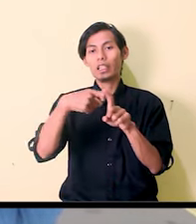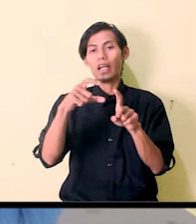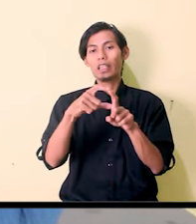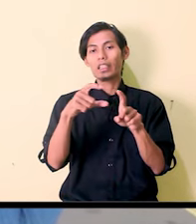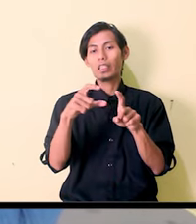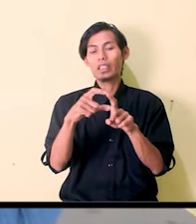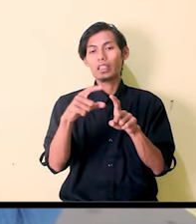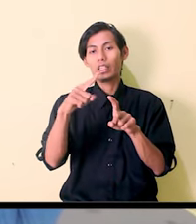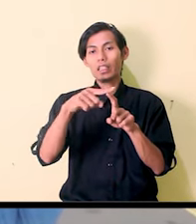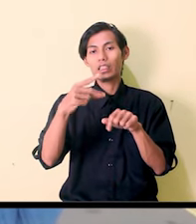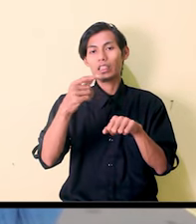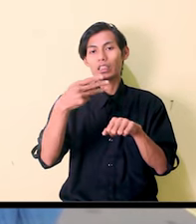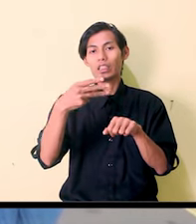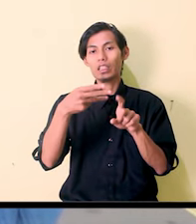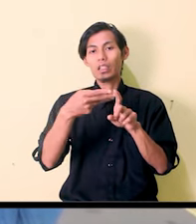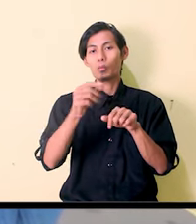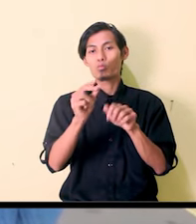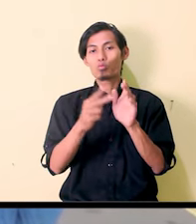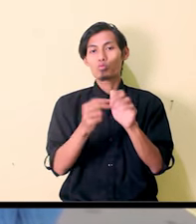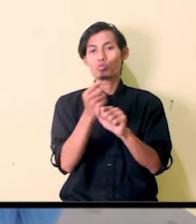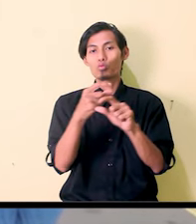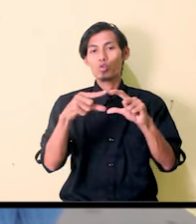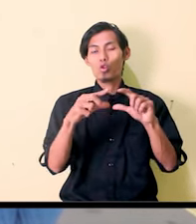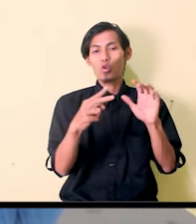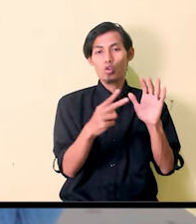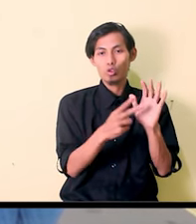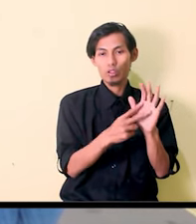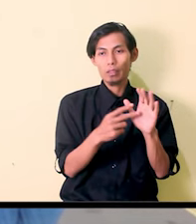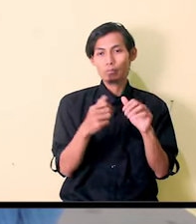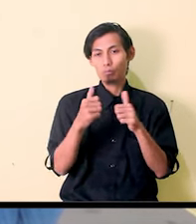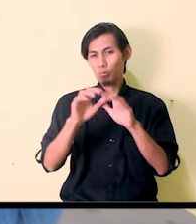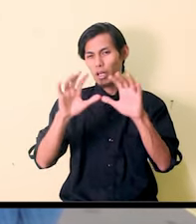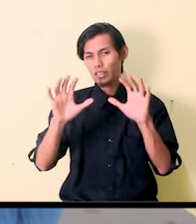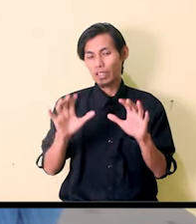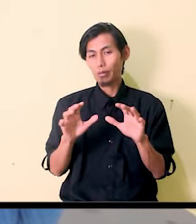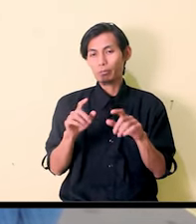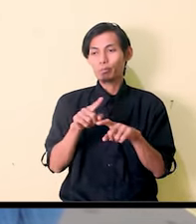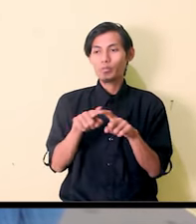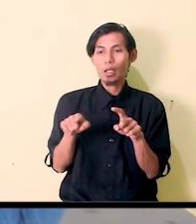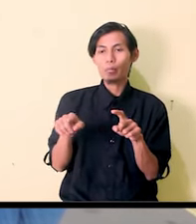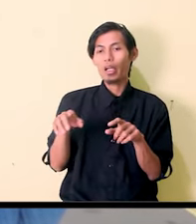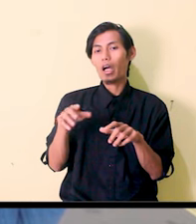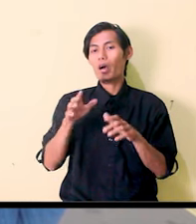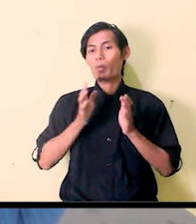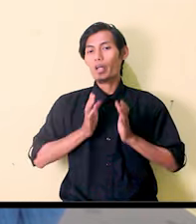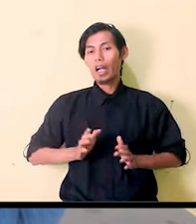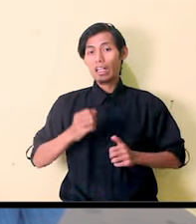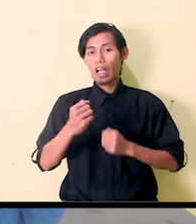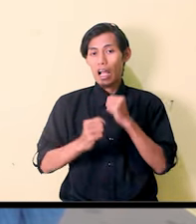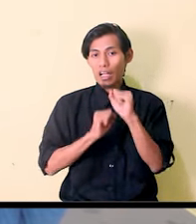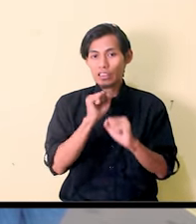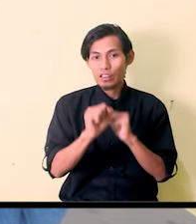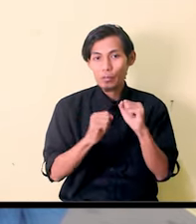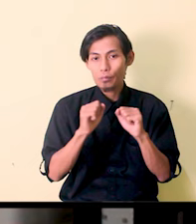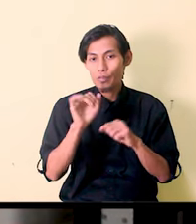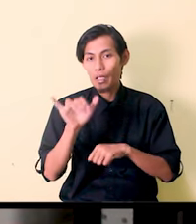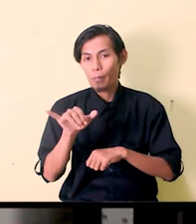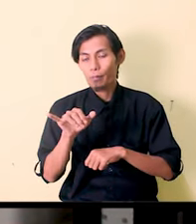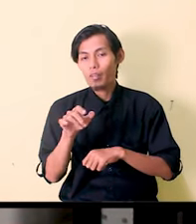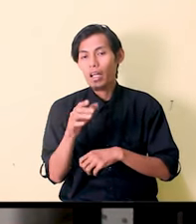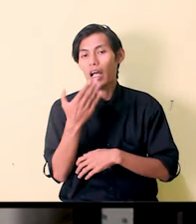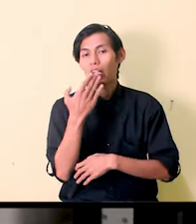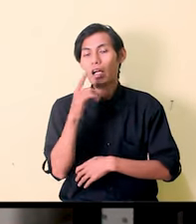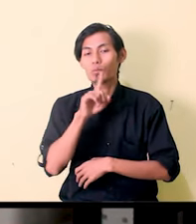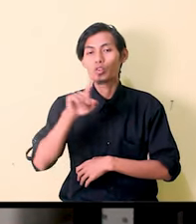biasa tapi keikutsertaannya berperan aktif ya Mas ya dalam kegiatan pelatihan tersebut ya alhamdulillah